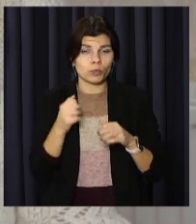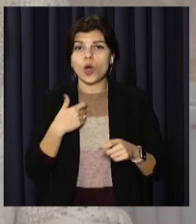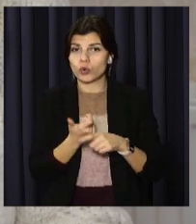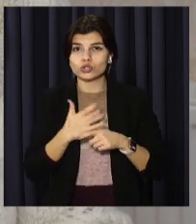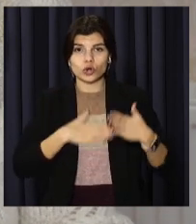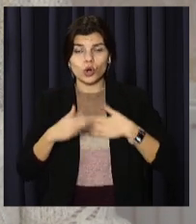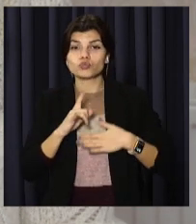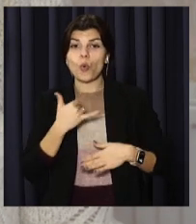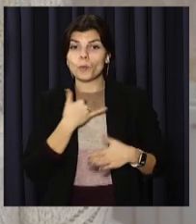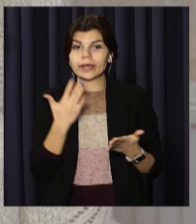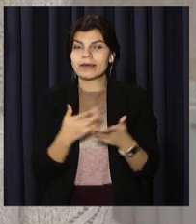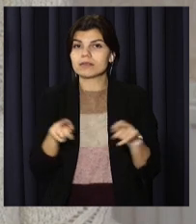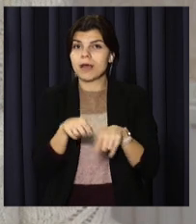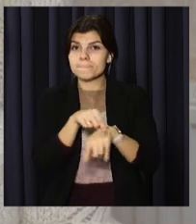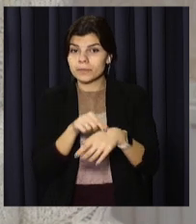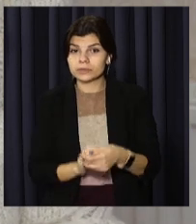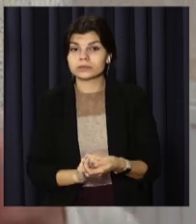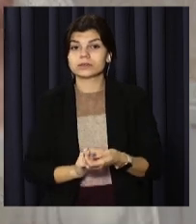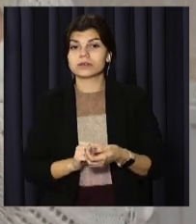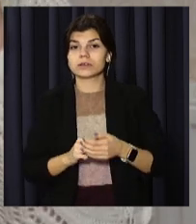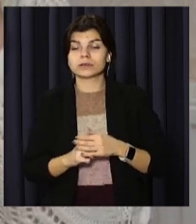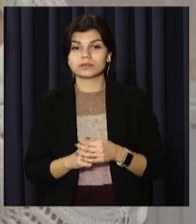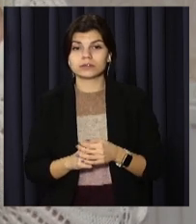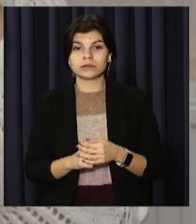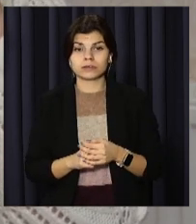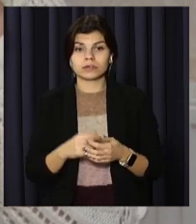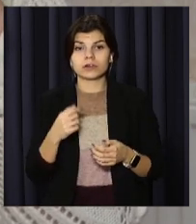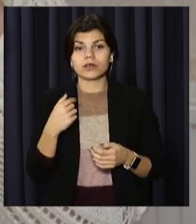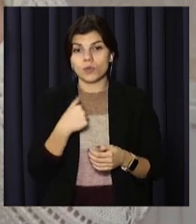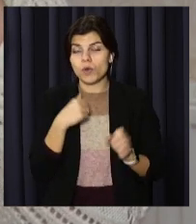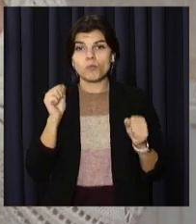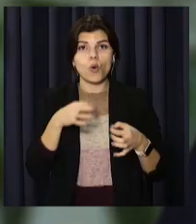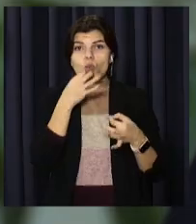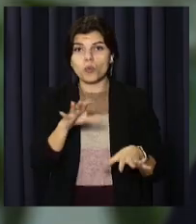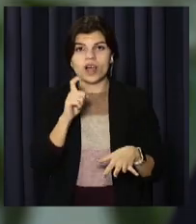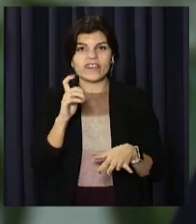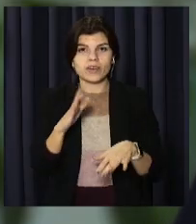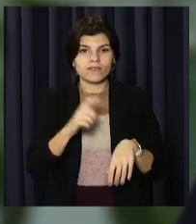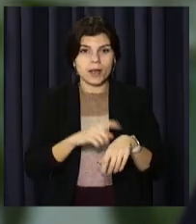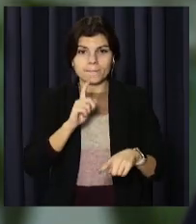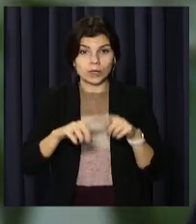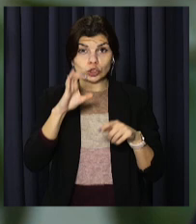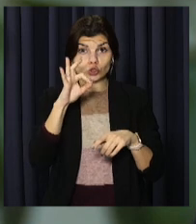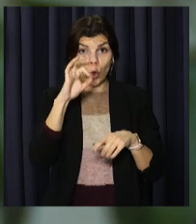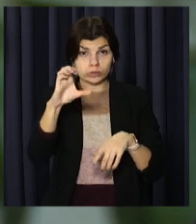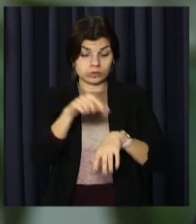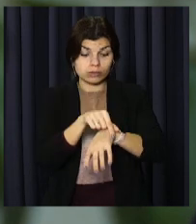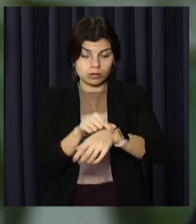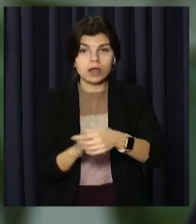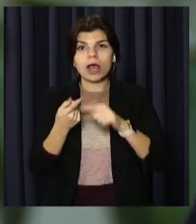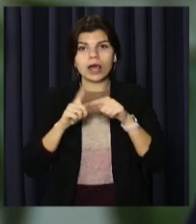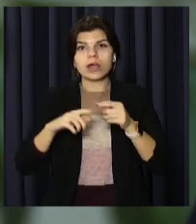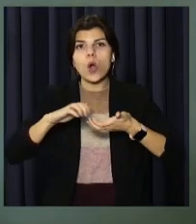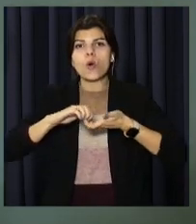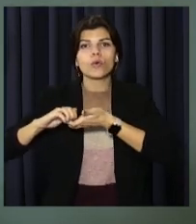що у мене зараз є такий браслет. І мені любу хвилину можуть допомогти. Соцбраслети – благодійна ініціатива